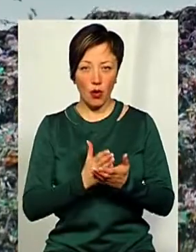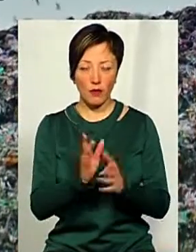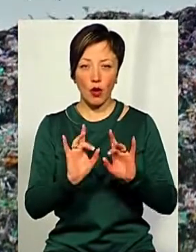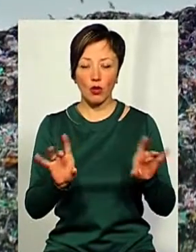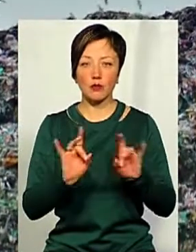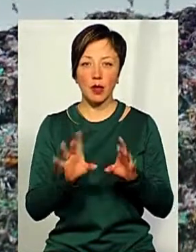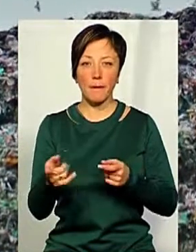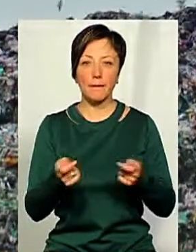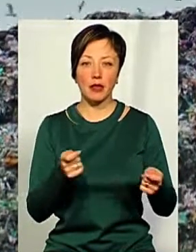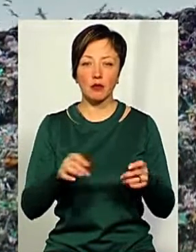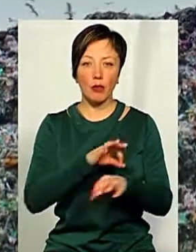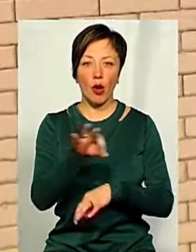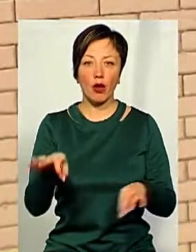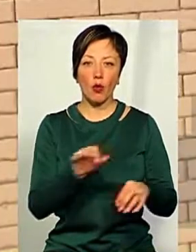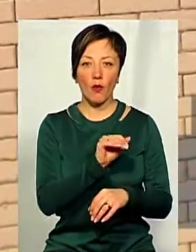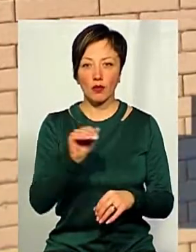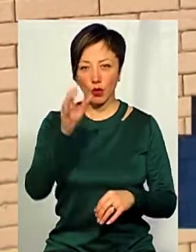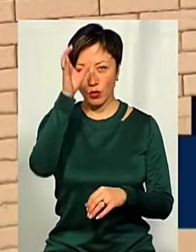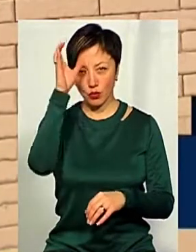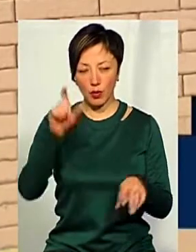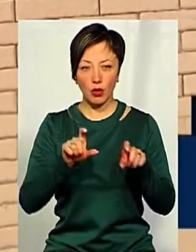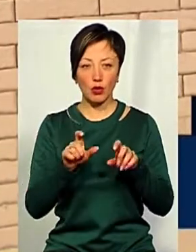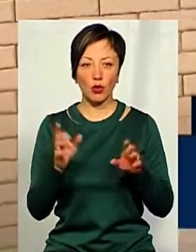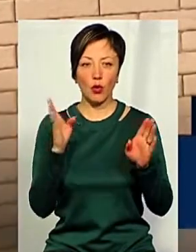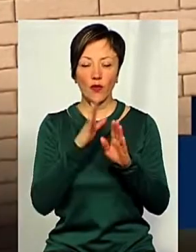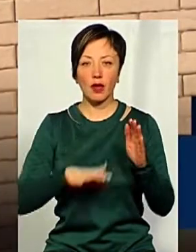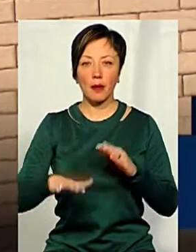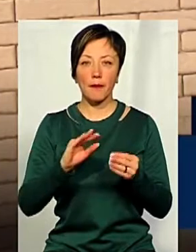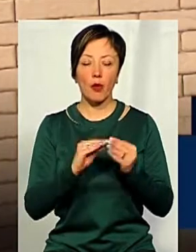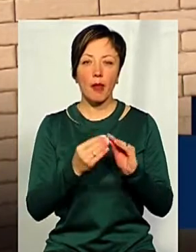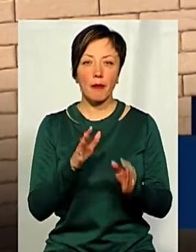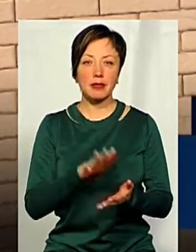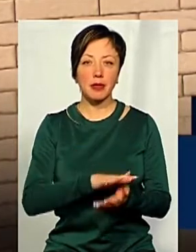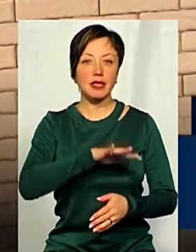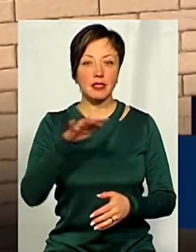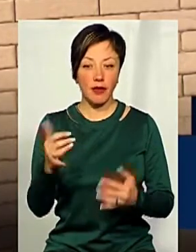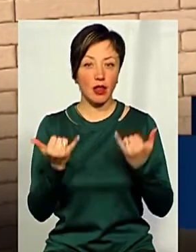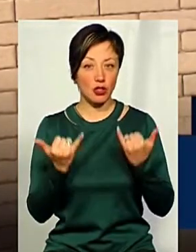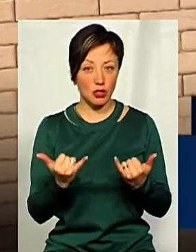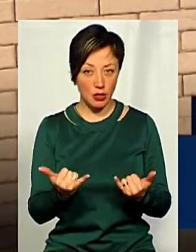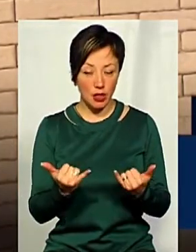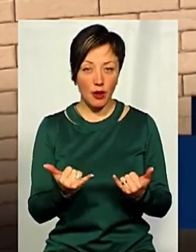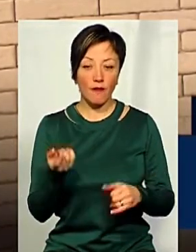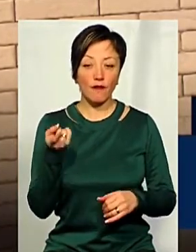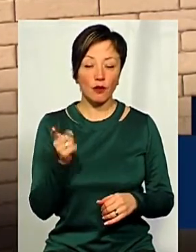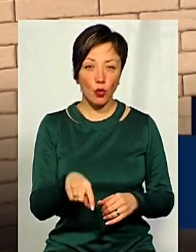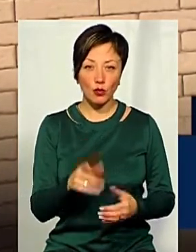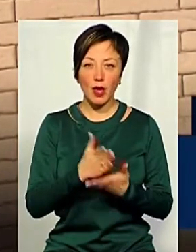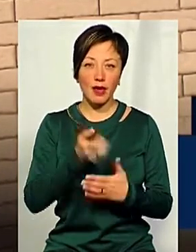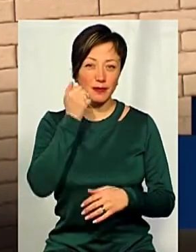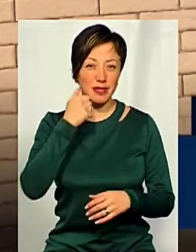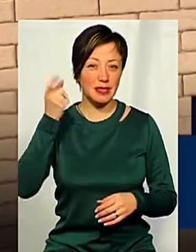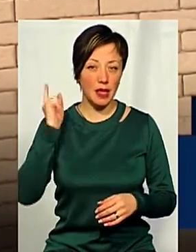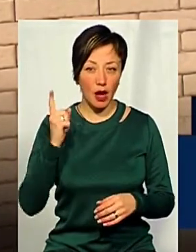проєкту офісу «Розумне довкілля» Хмельницький Іван Підопригора. Проблема сміттєзвалища діючого в тому, що воно є старе,